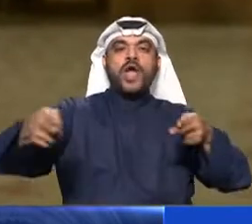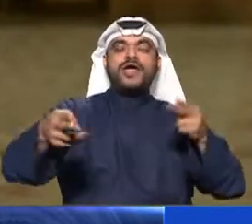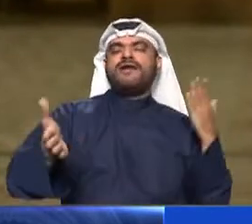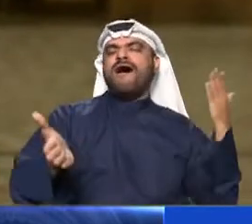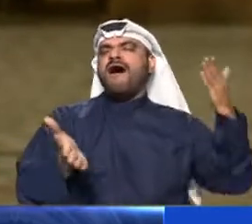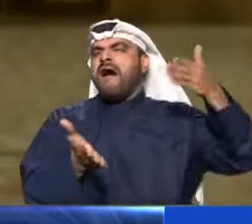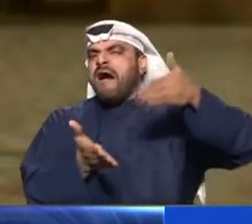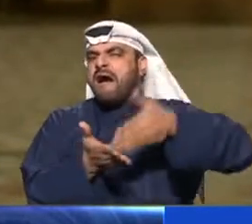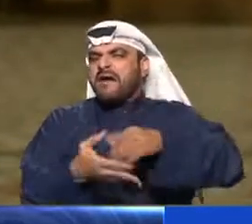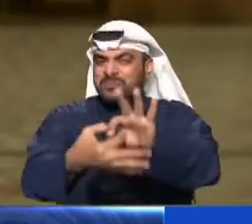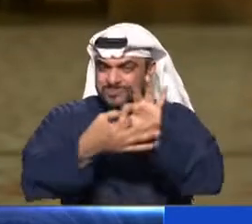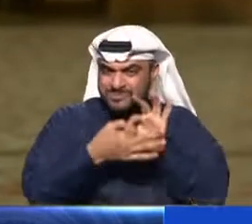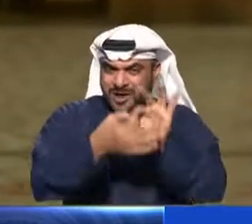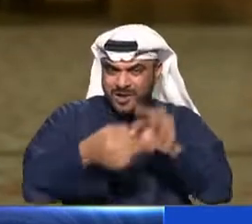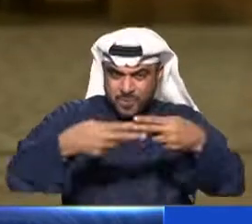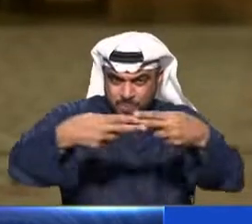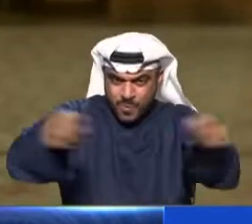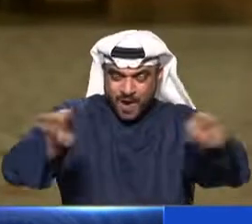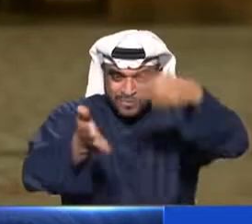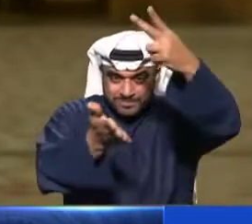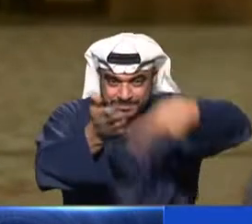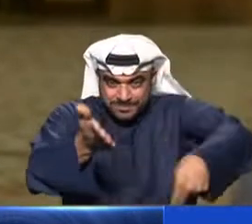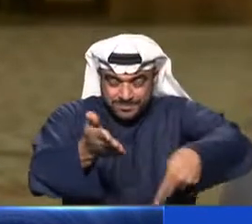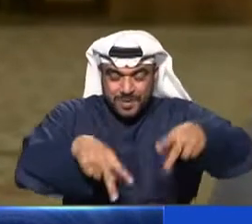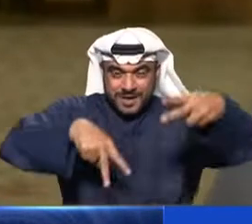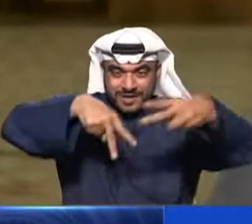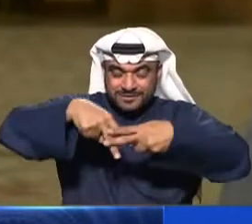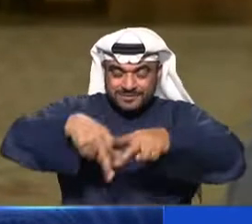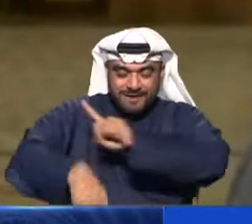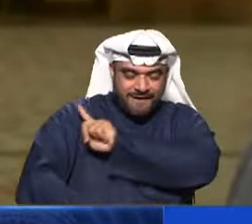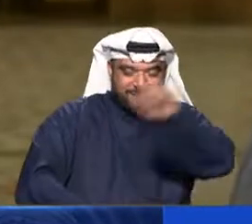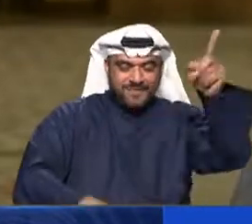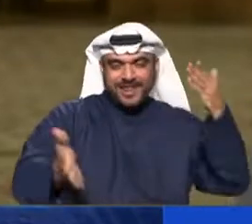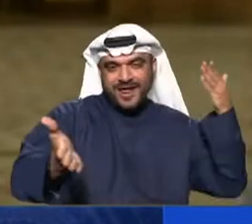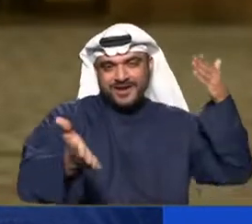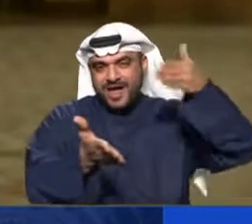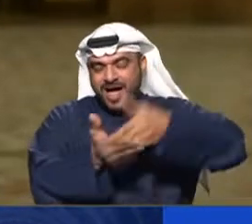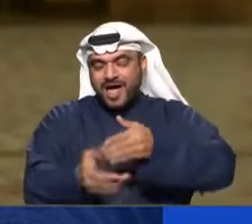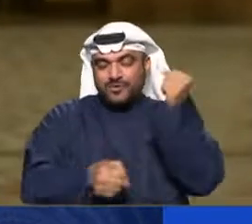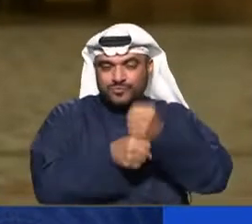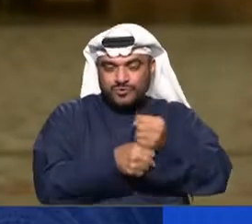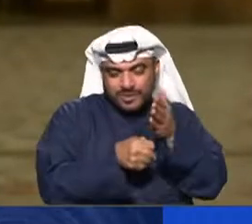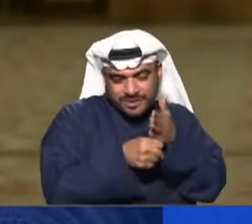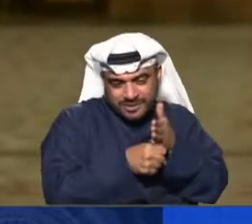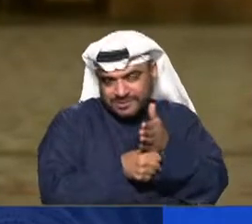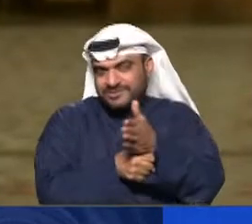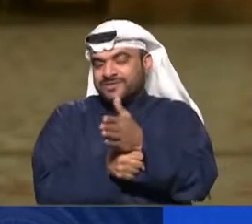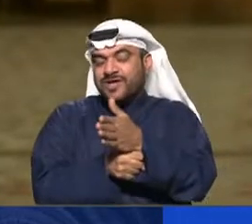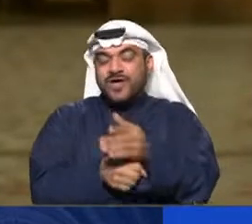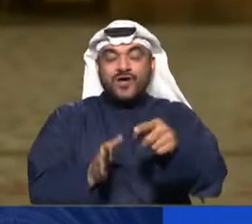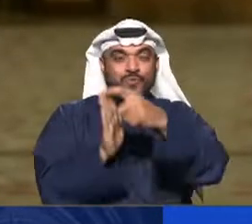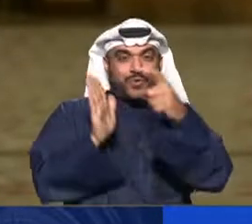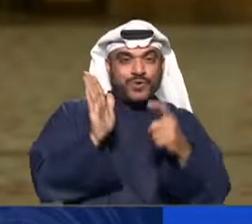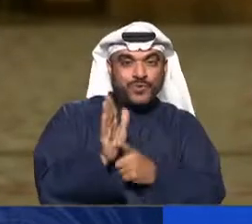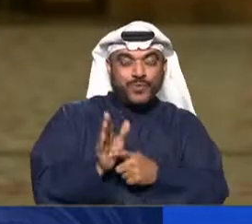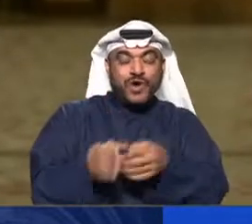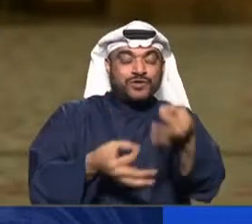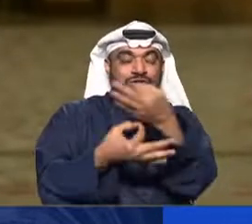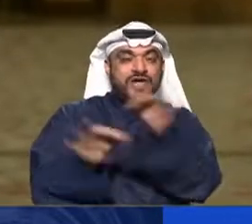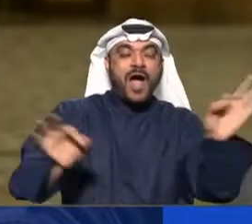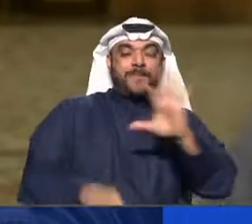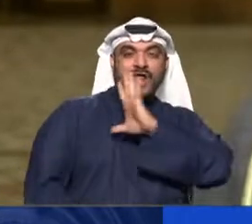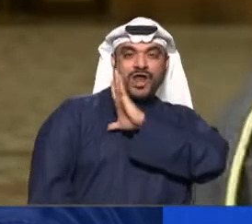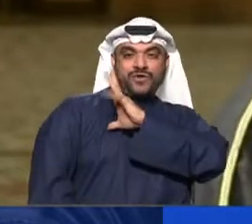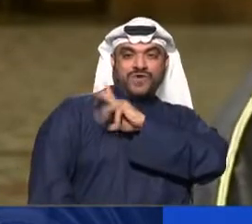من يطبع مع الكيان الصهيوني، وهي من أكثر الدول التزاما بهذه القضية الشرعية والقومية